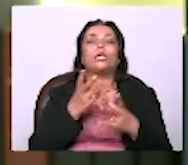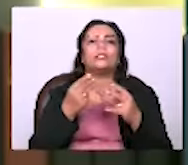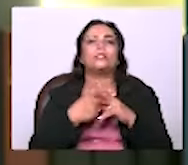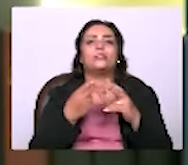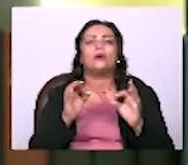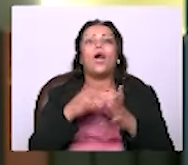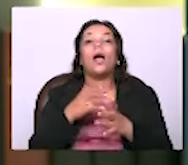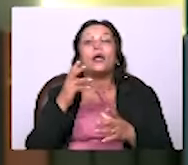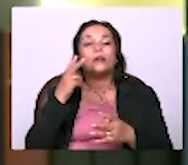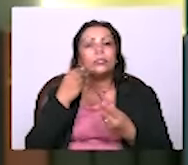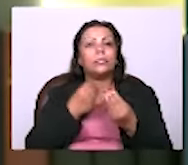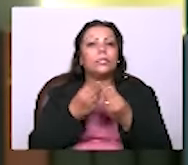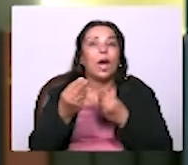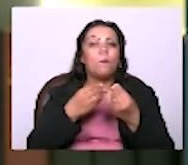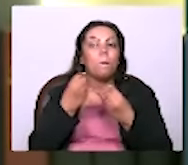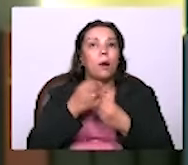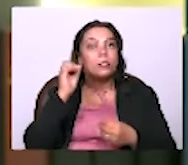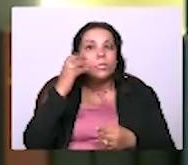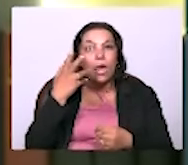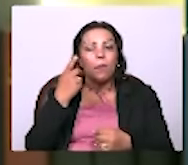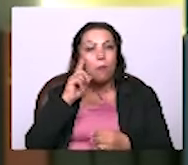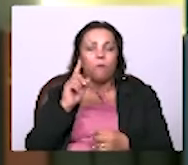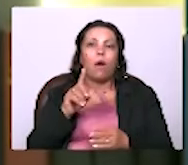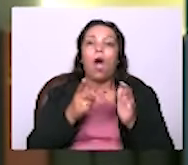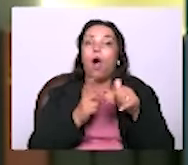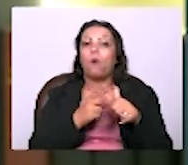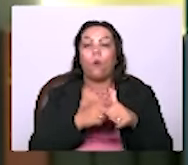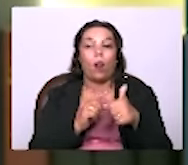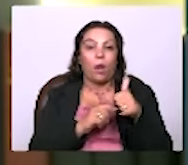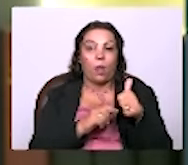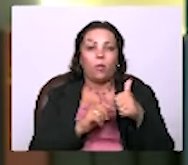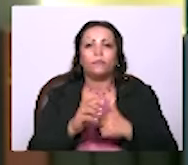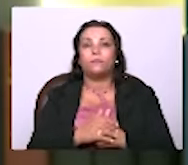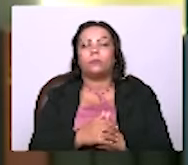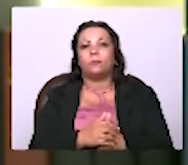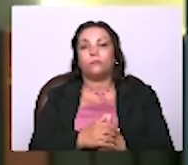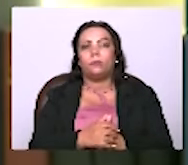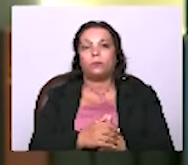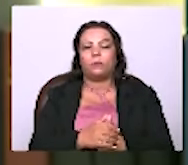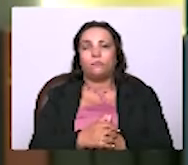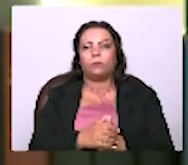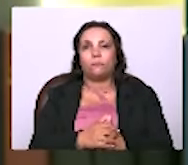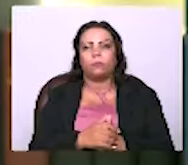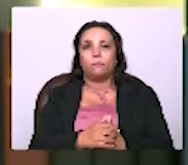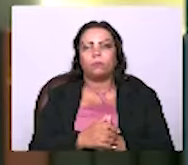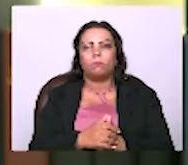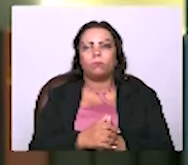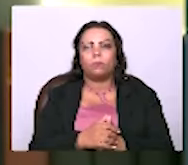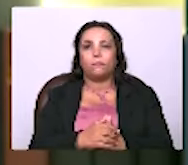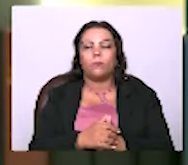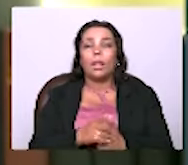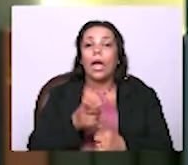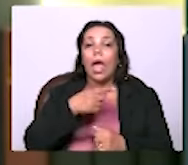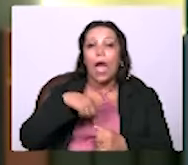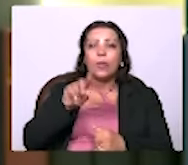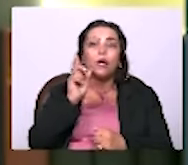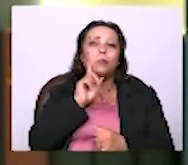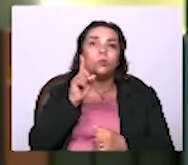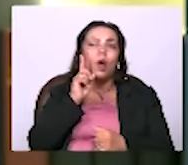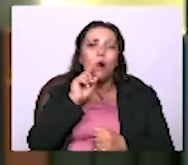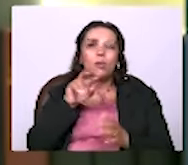طيب احنا ازاي نتعامل معاه اول حاجه اا يعني احنا مش عايزين